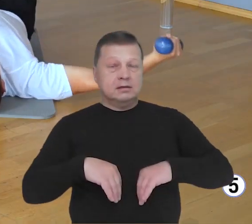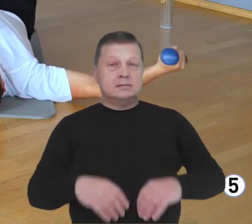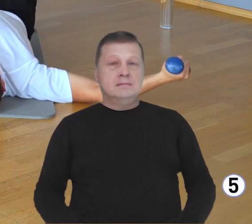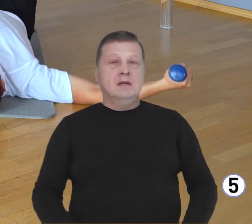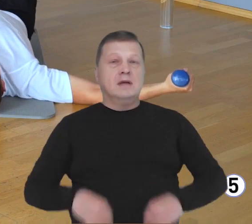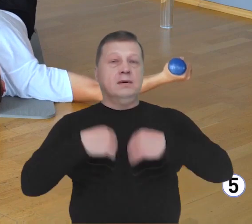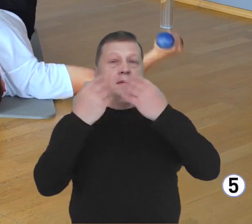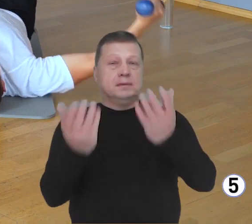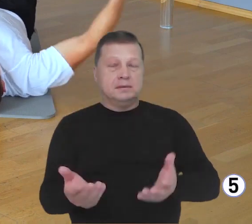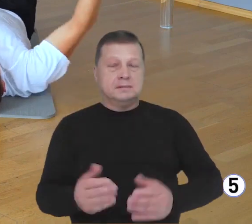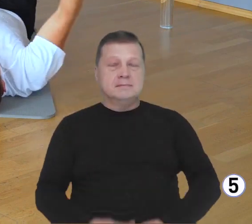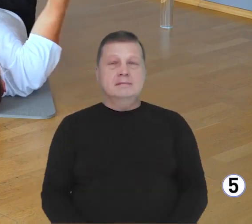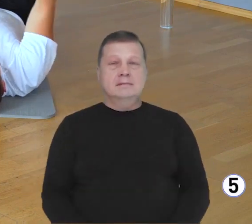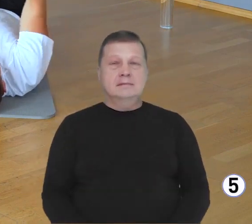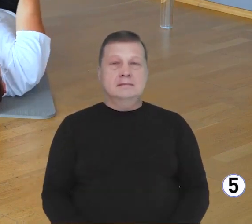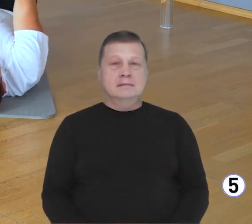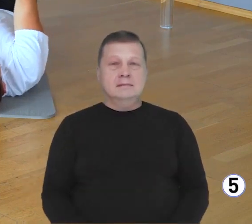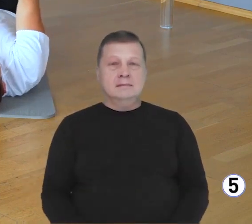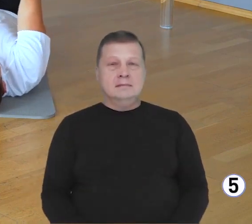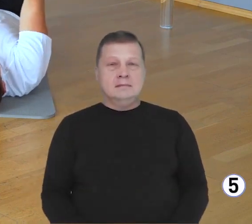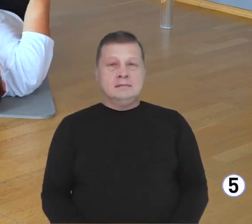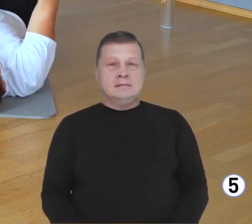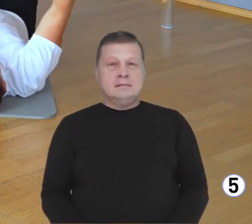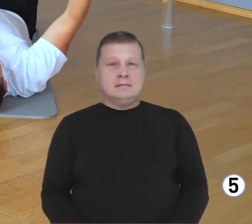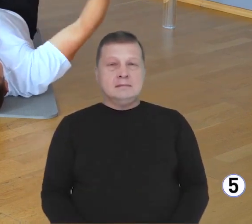Wdech i góra, wydech.